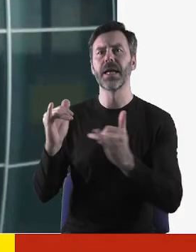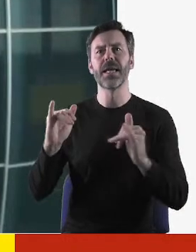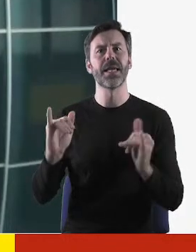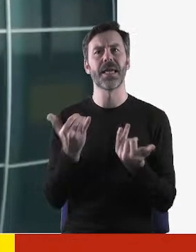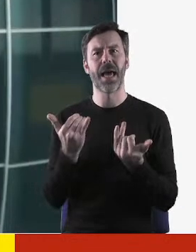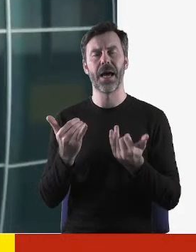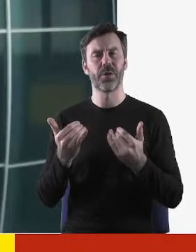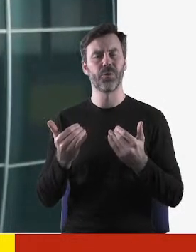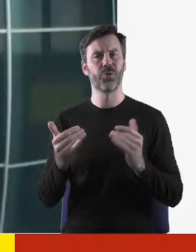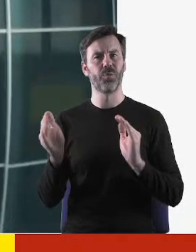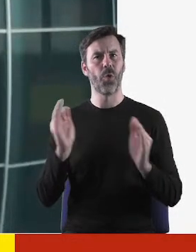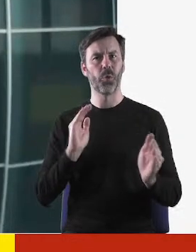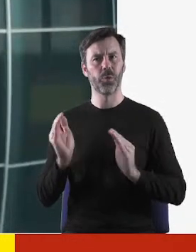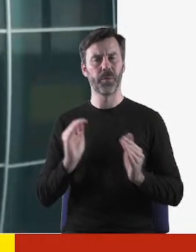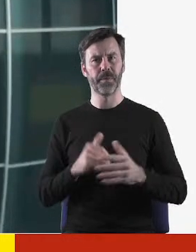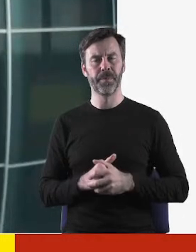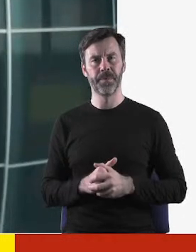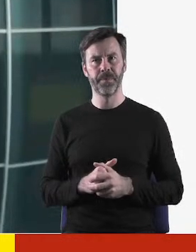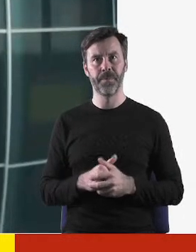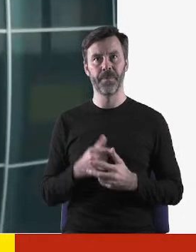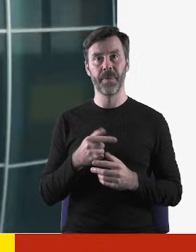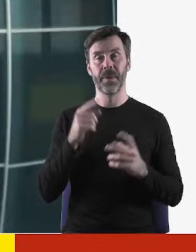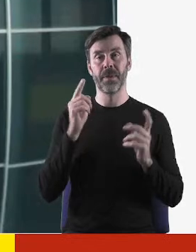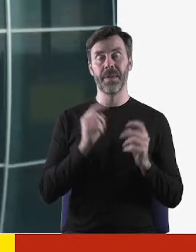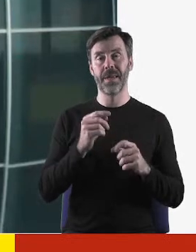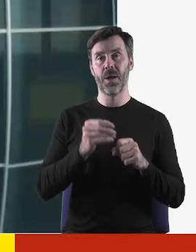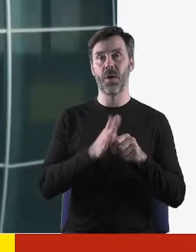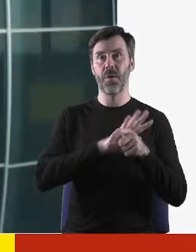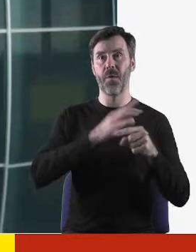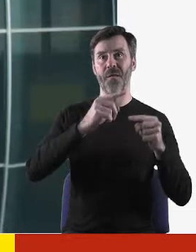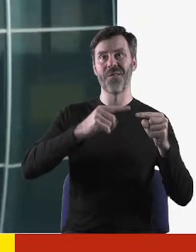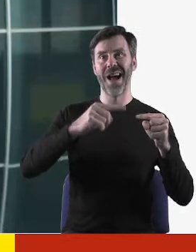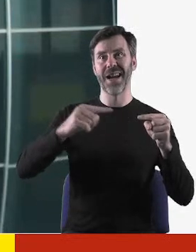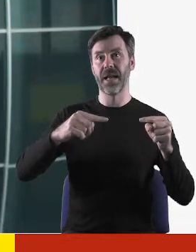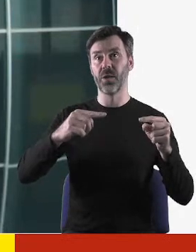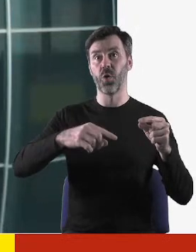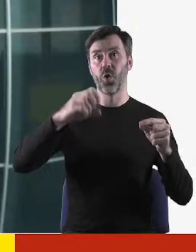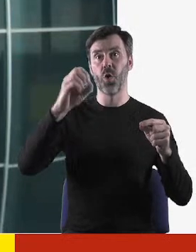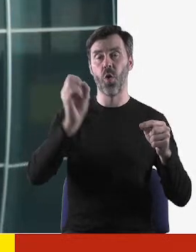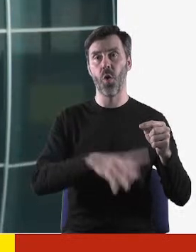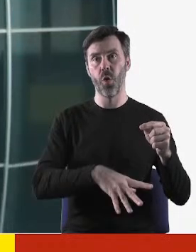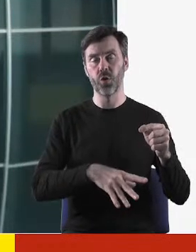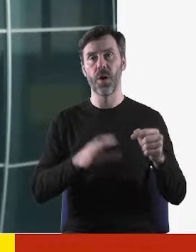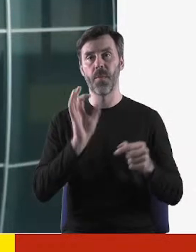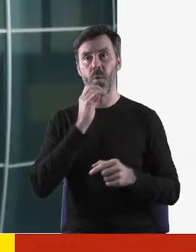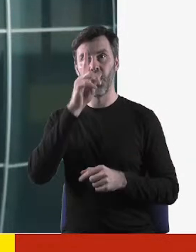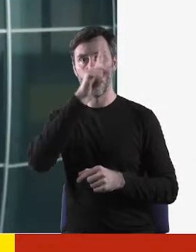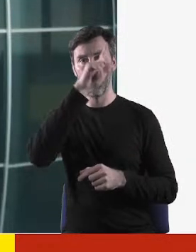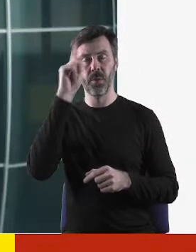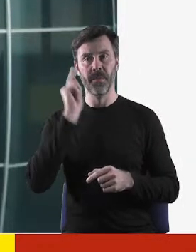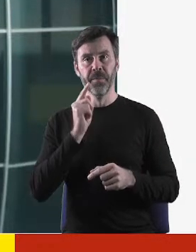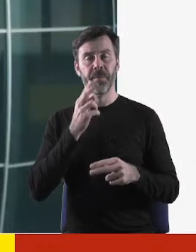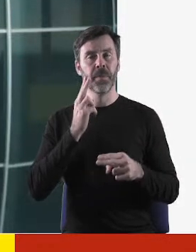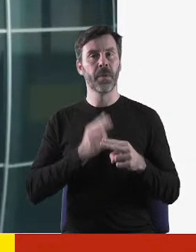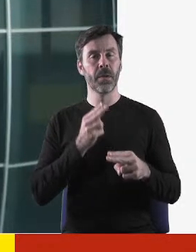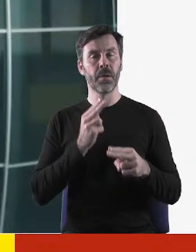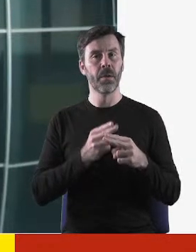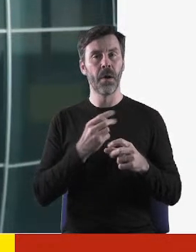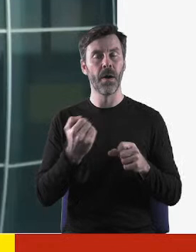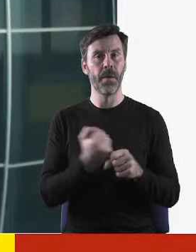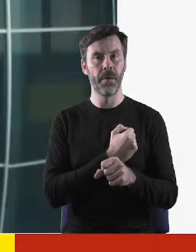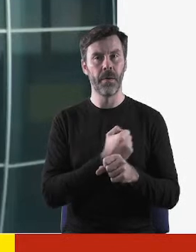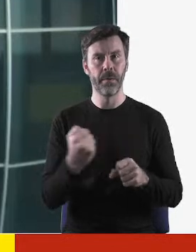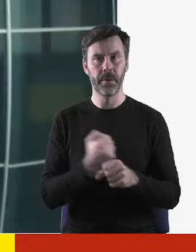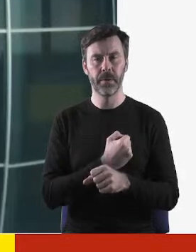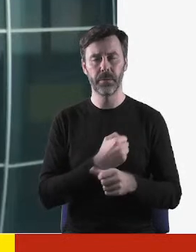te ostatnie warianty są znacznie bardziej zjadliwe wśród młodych ludzi i warto by jednak zwalczać od